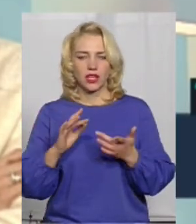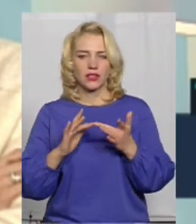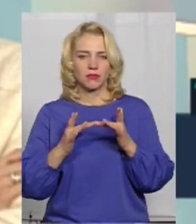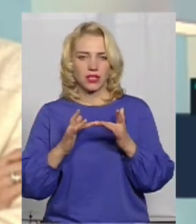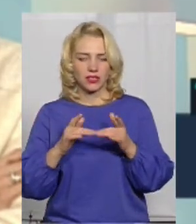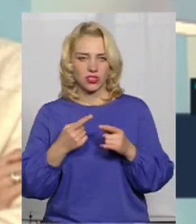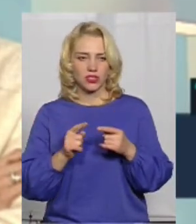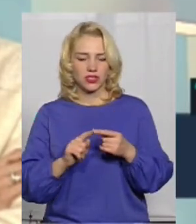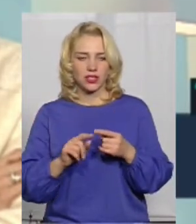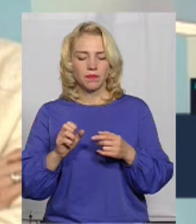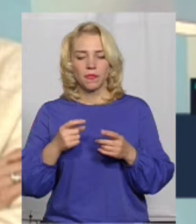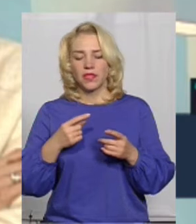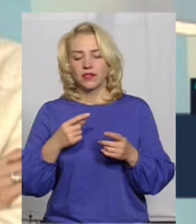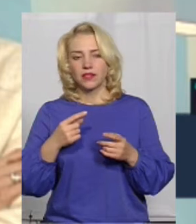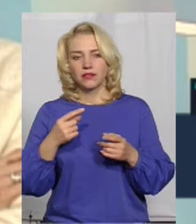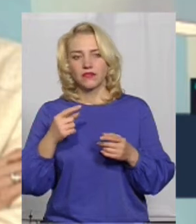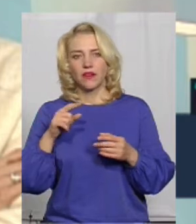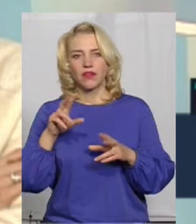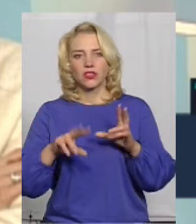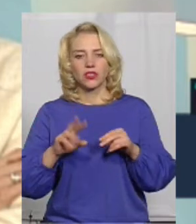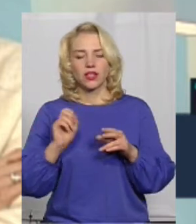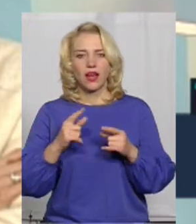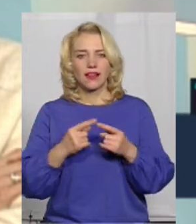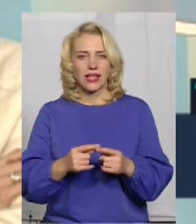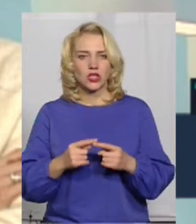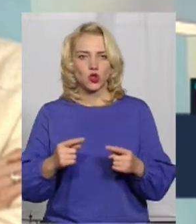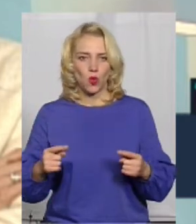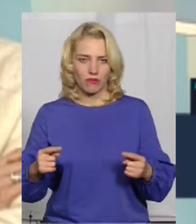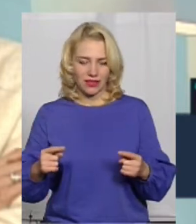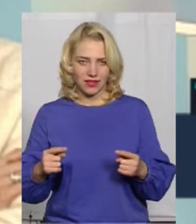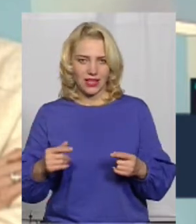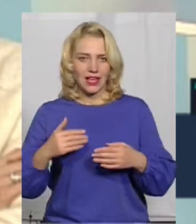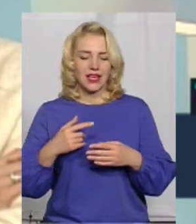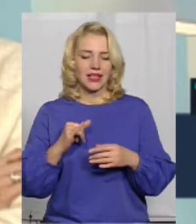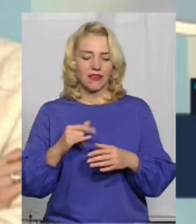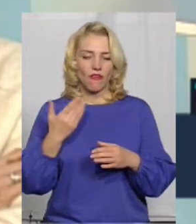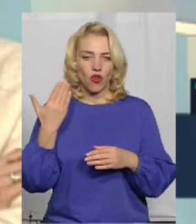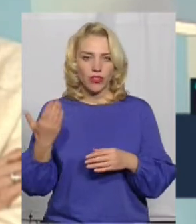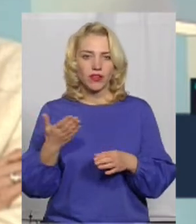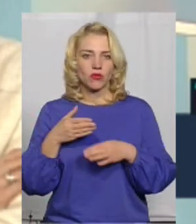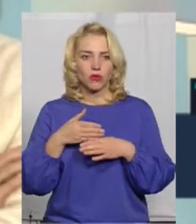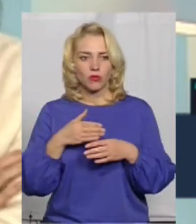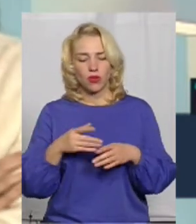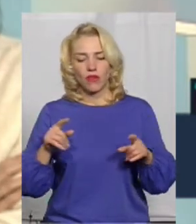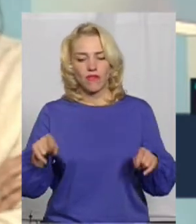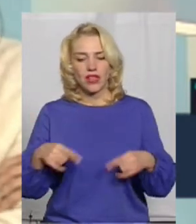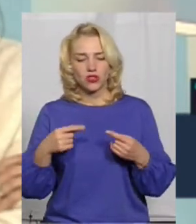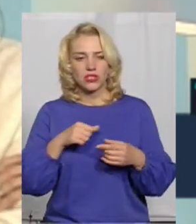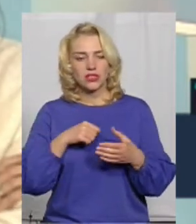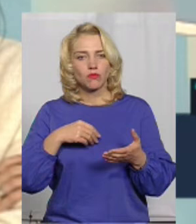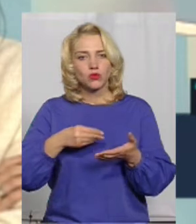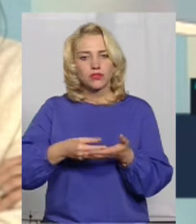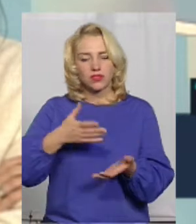будь-які інші інтернет-інструменти є лише інструментами. І вони допомагають можливість масштабувати саму цінність,